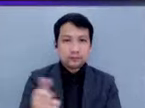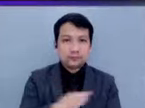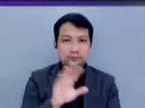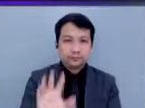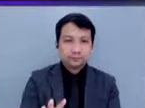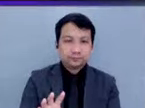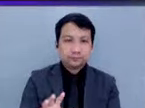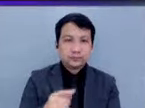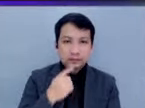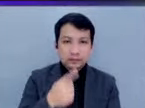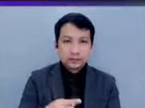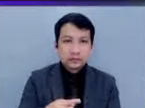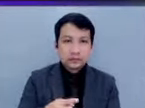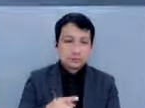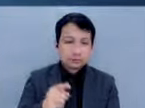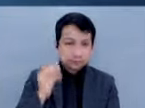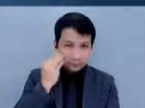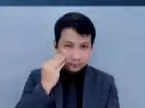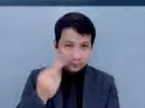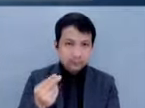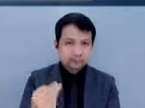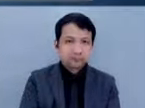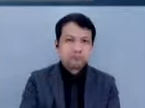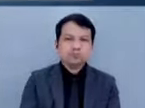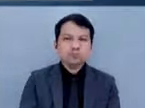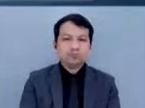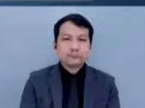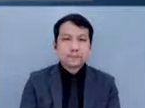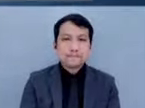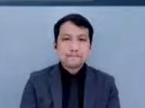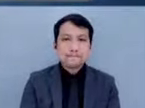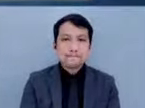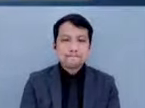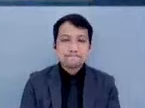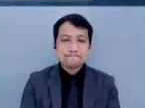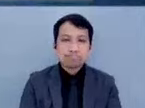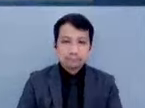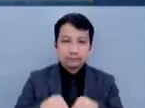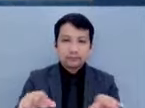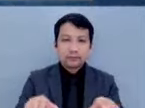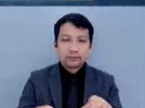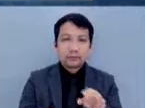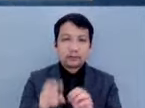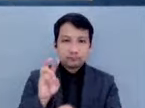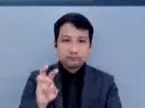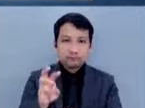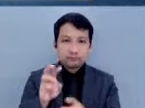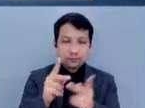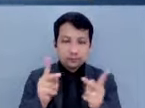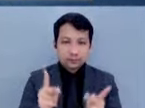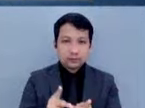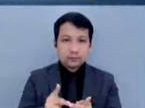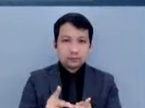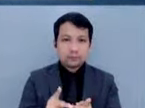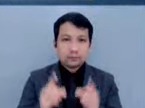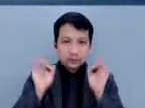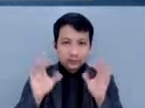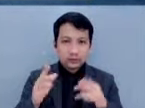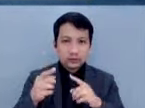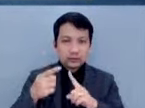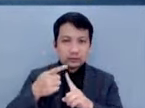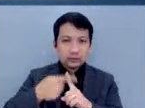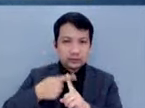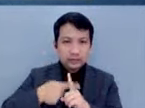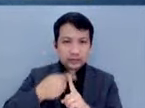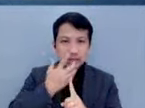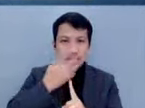yan, si Maricel Halimi. Base sa PAGASA, 6 lungsod sa bansa ang nasa danger level ang heat index